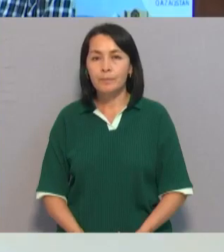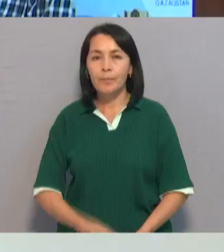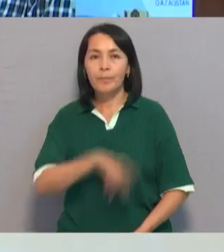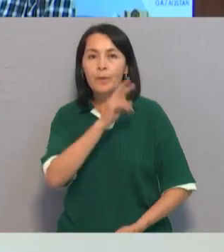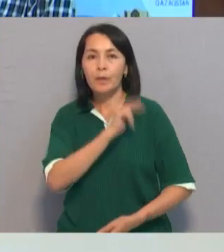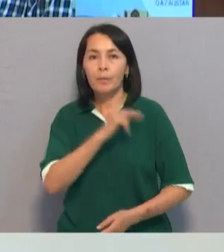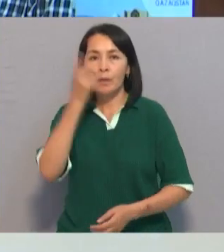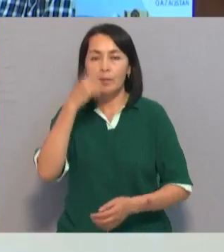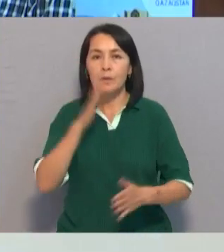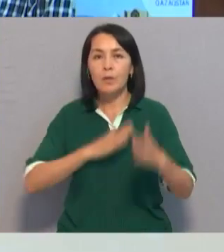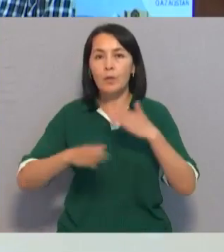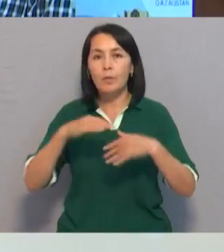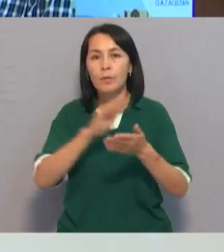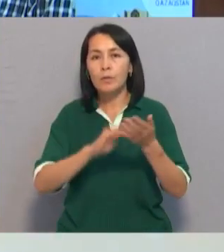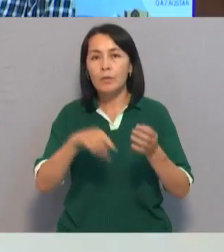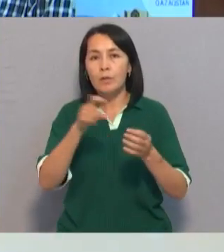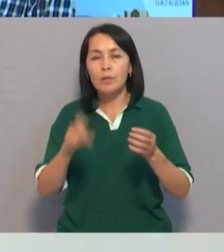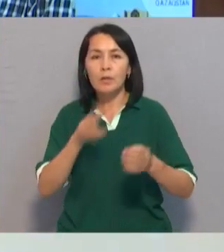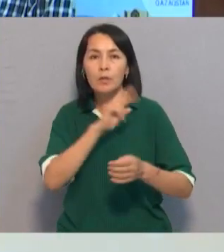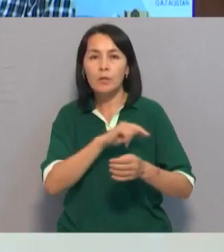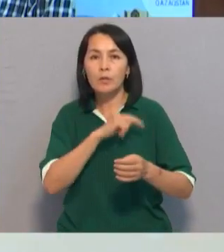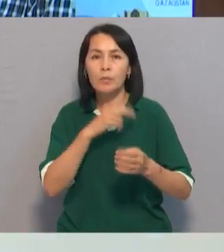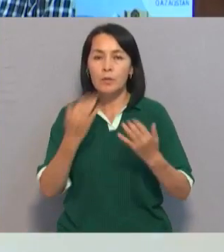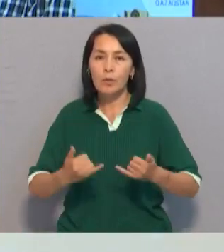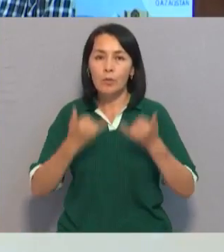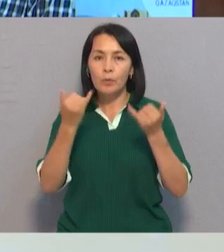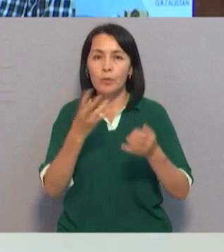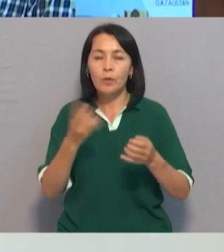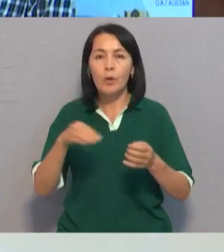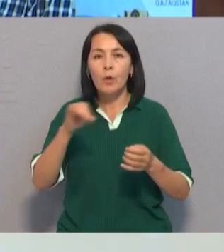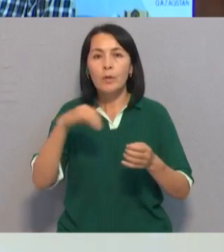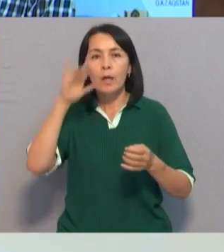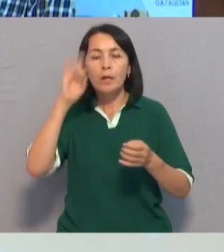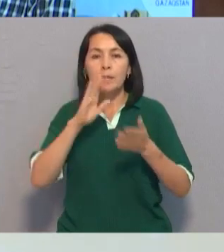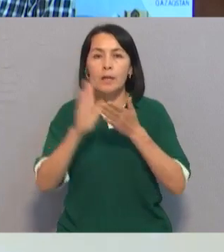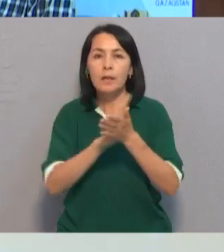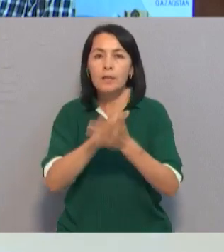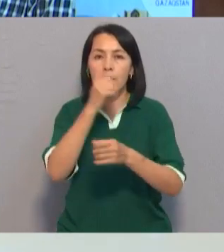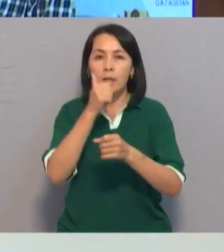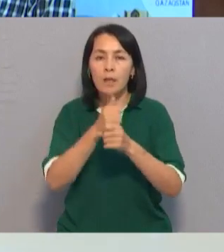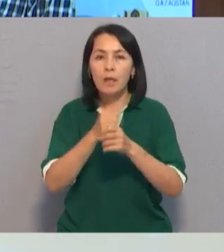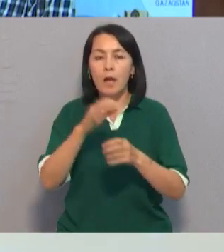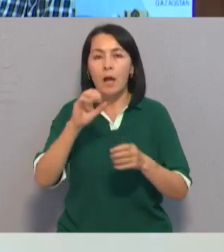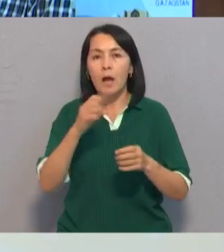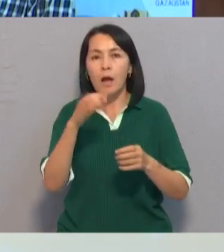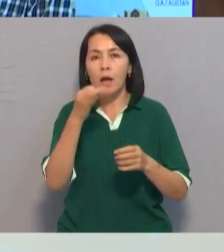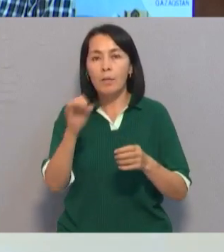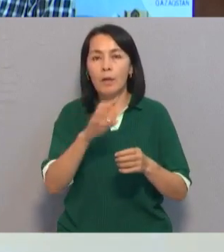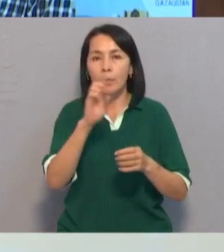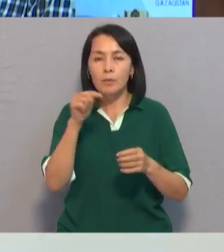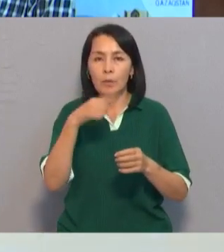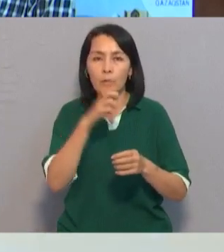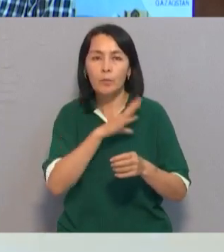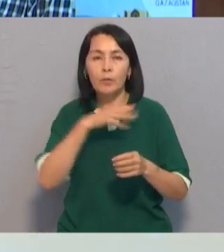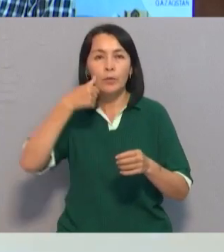Еңбек елінсе қуанамын. Журналистердің жұмысы бағалануы керек. Оңтүстік Қазақстан газетінің бас редакторы Абай Балажан осылай